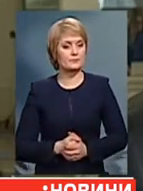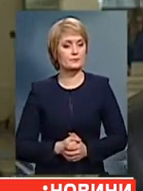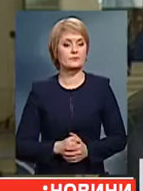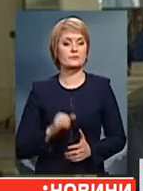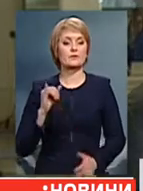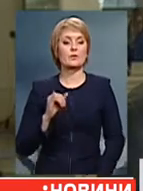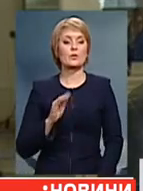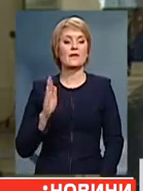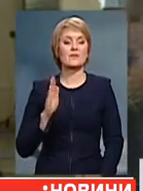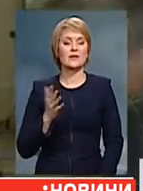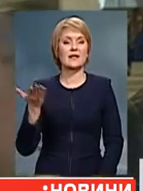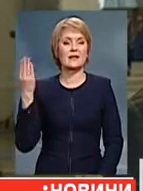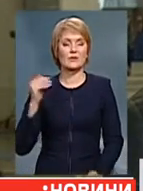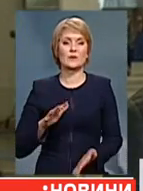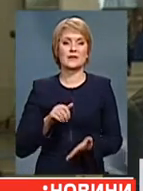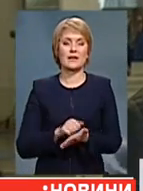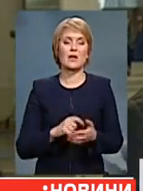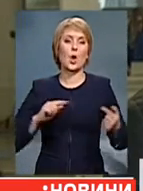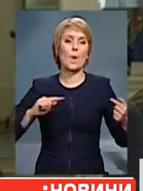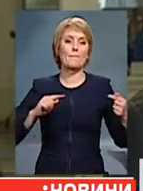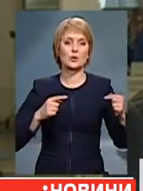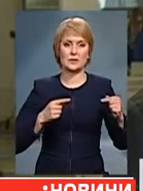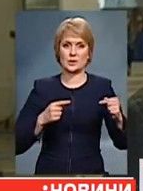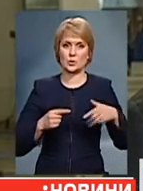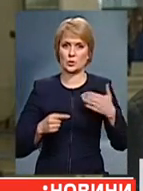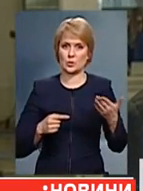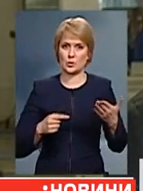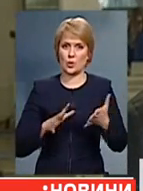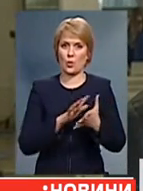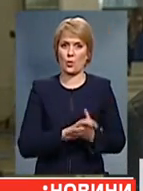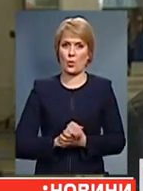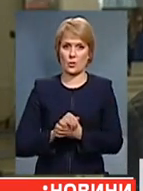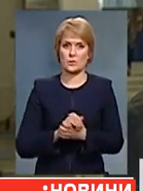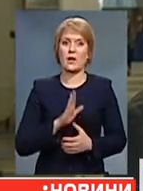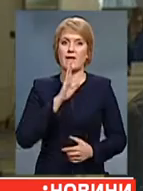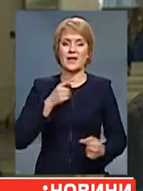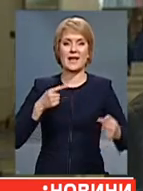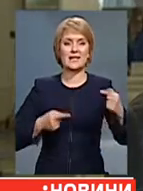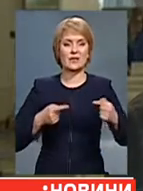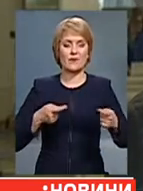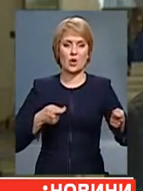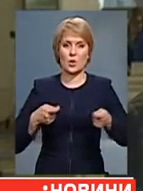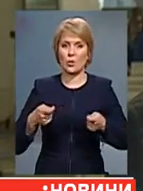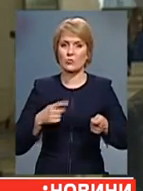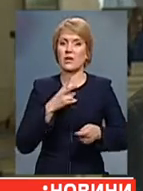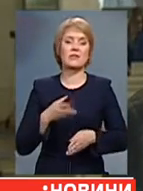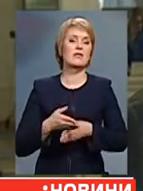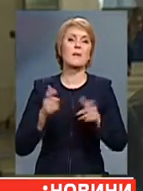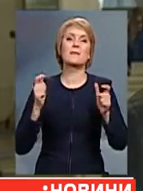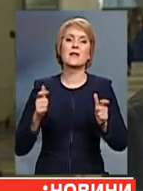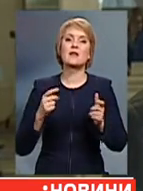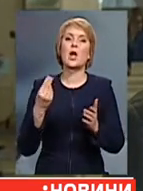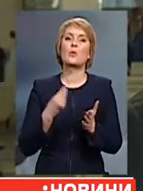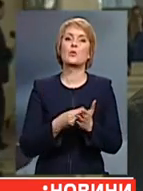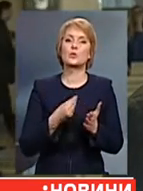вже зайняла опозиційну сторону у коаліції. Вона завжди критикувала уряд, не підтримувала і бюджет, і